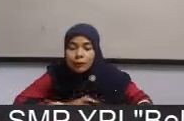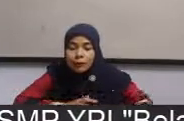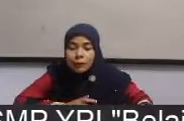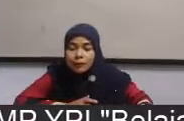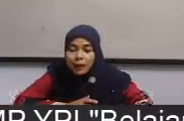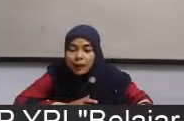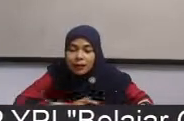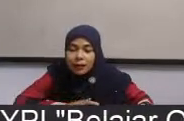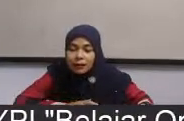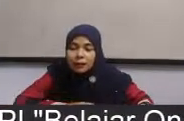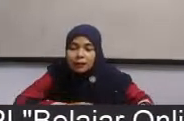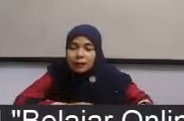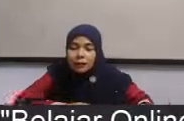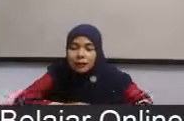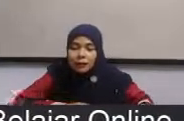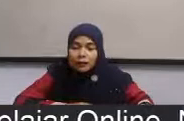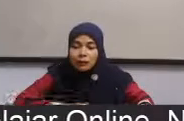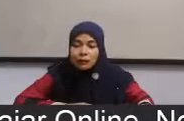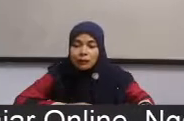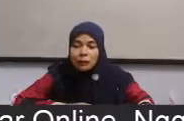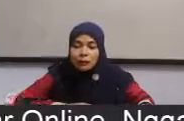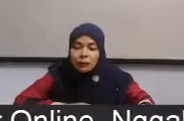apa Syahril